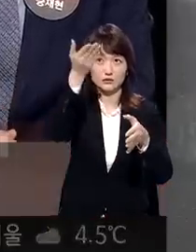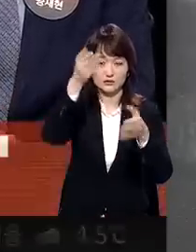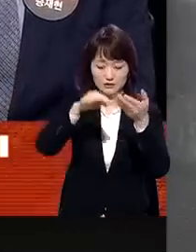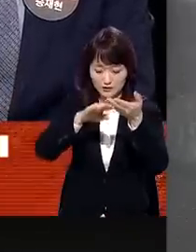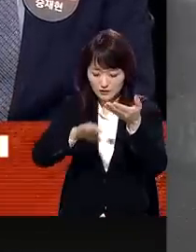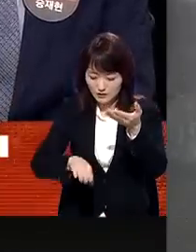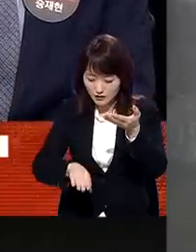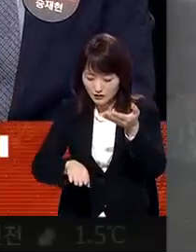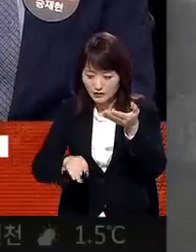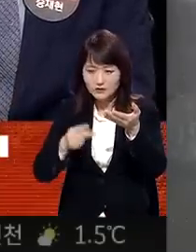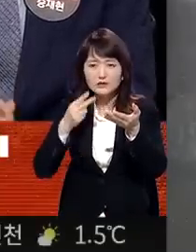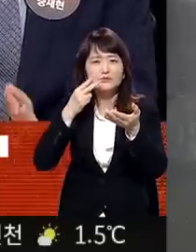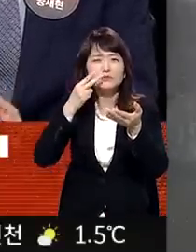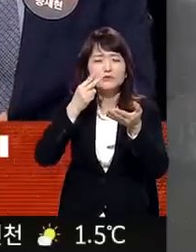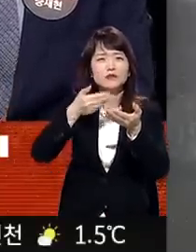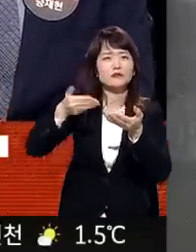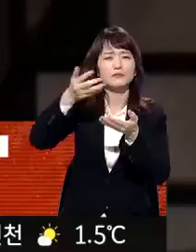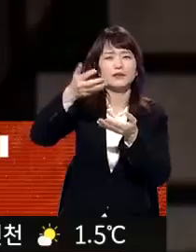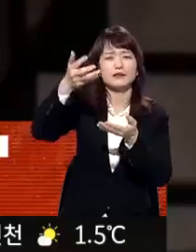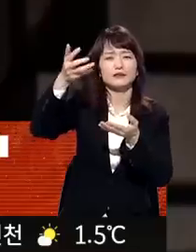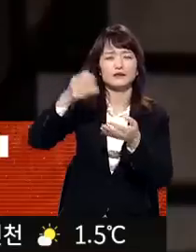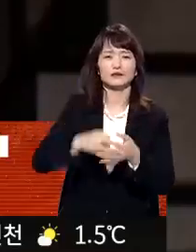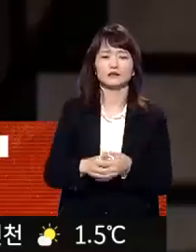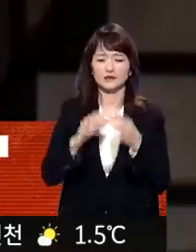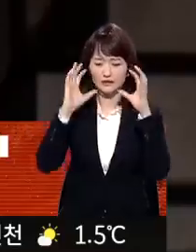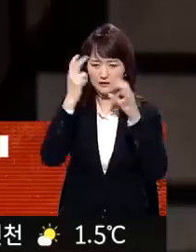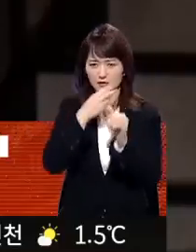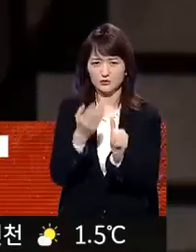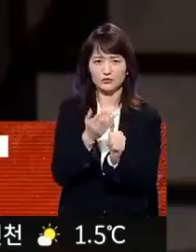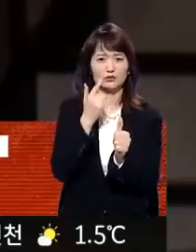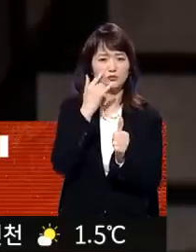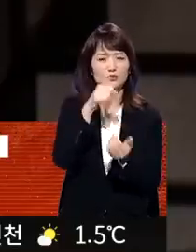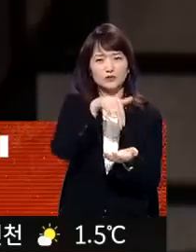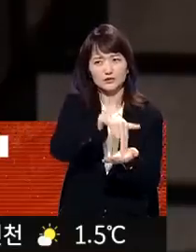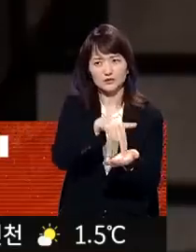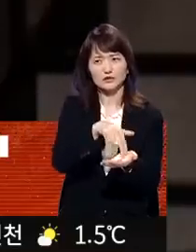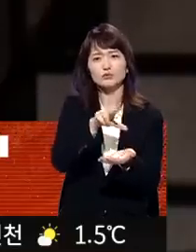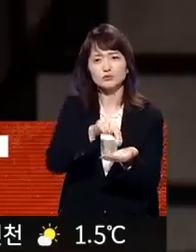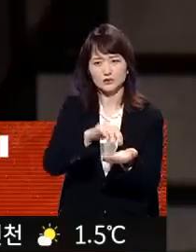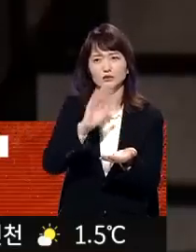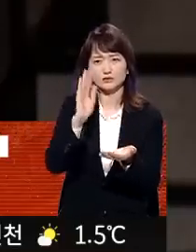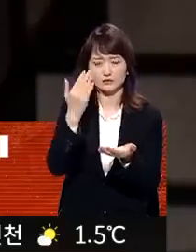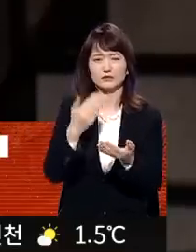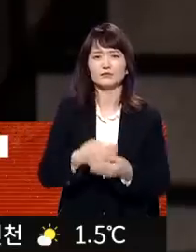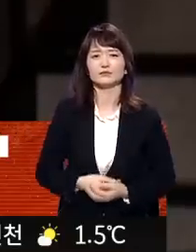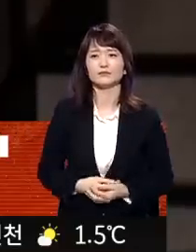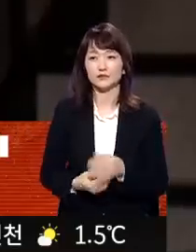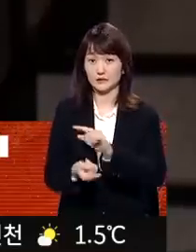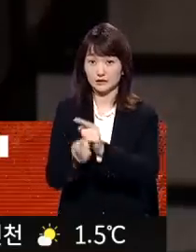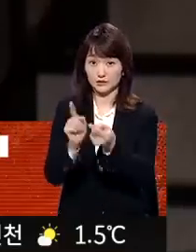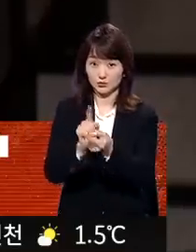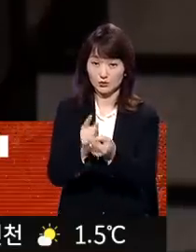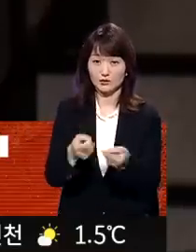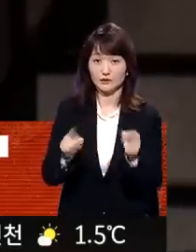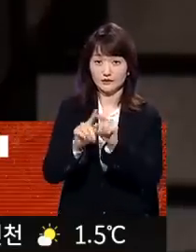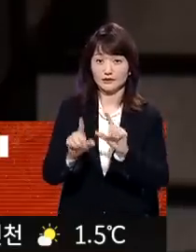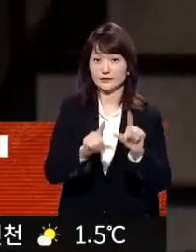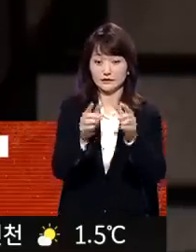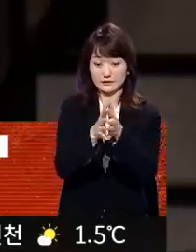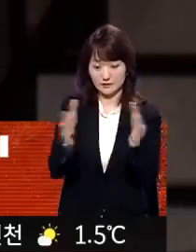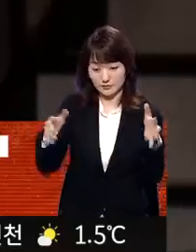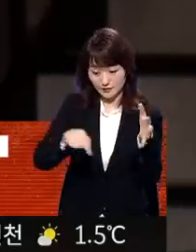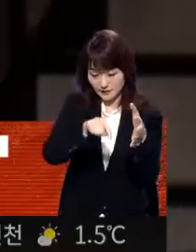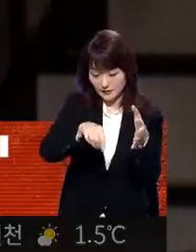정도로 냄새가 역하게 나는데 아이를 키우는 부모의 입장에서는 당연히 그게 문제가 되리라고 생각합니다. 서로 간에 같이 사는 아파트